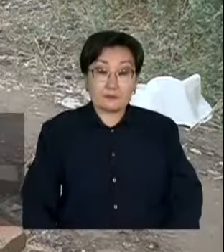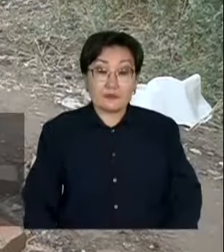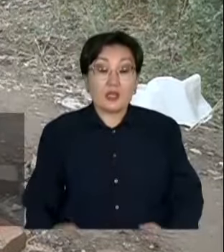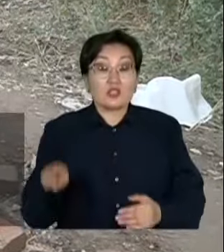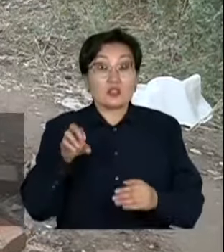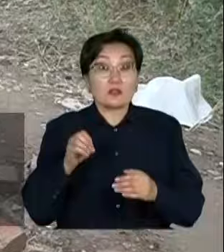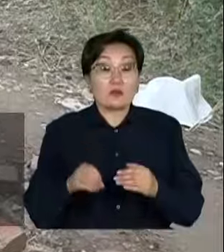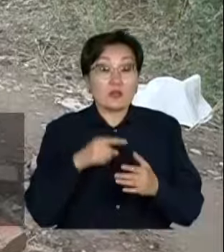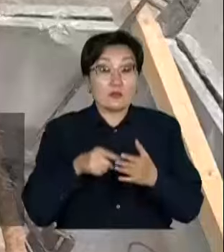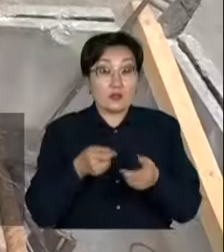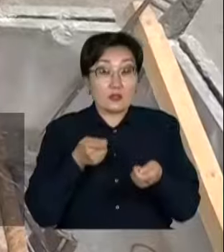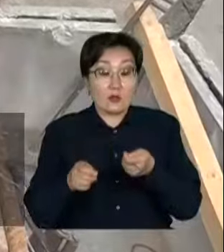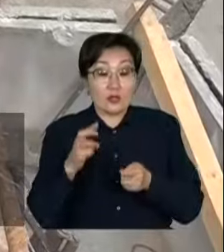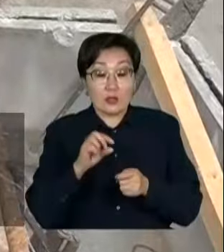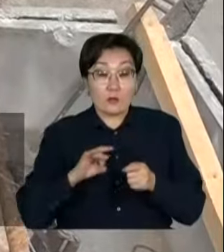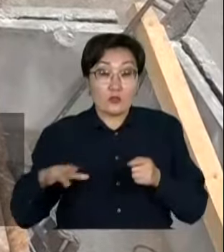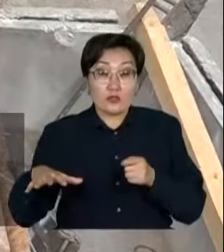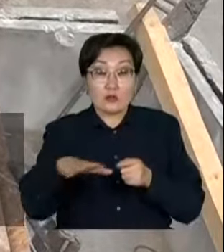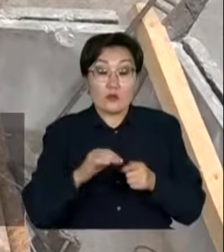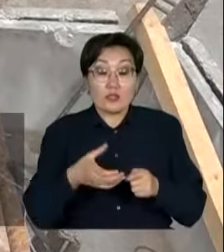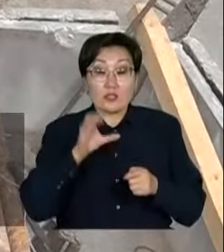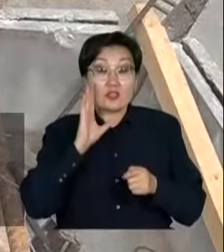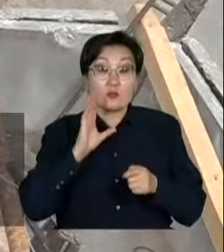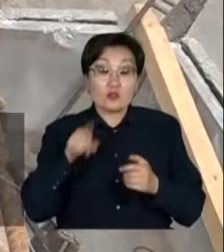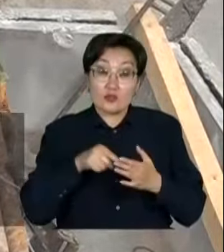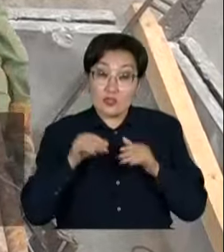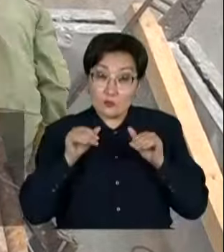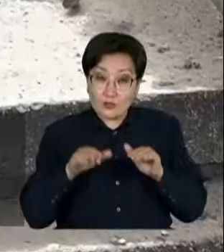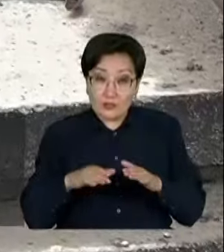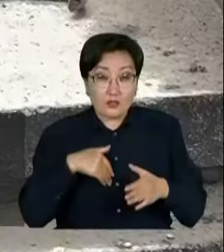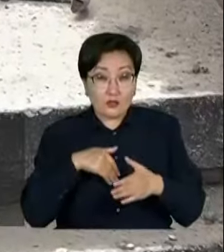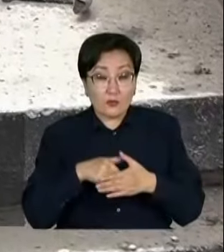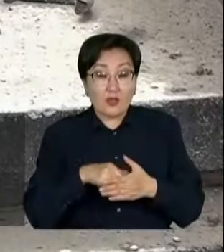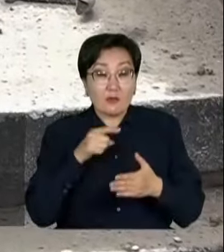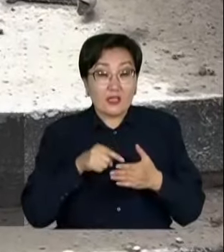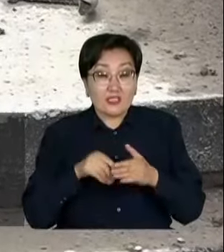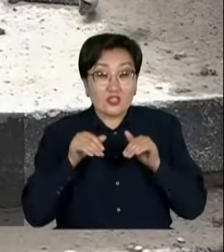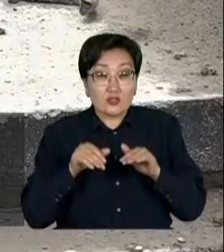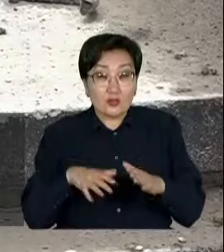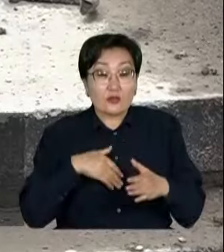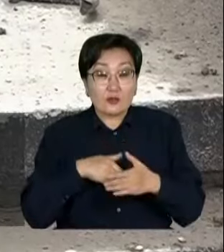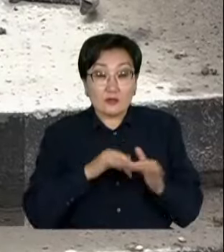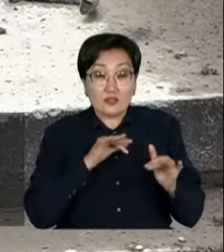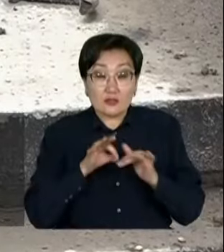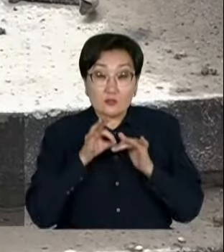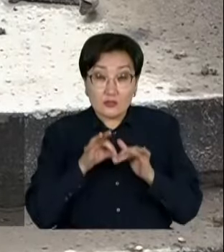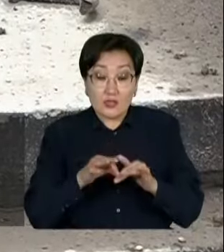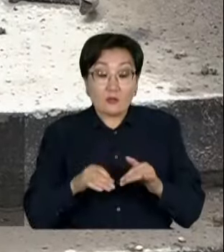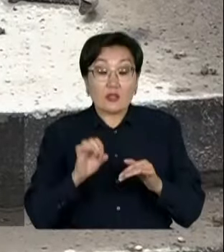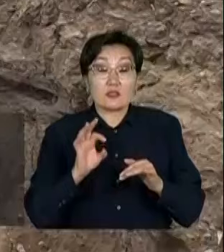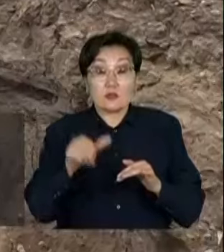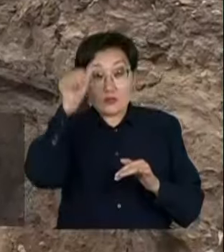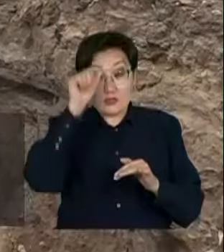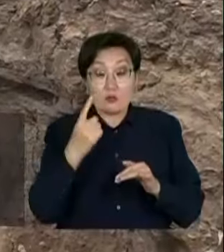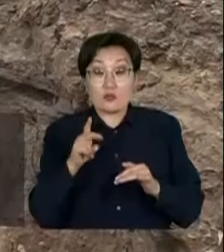Сонымен қатар қала әкімі Бостандық ауданында ауыз су мәселесін шешу қарқынды жүзеге асырылып жатқанын тілге тиек етті. Қазан айында